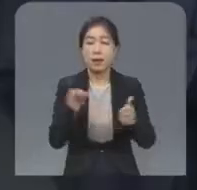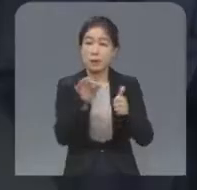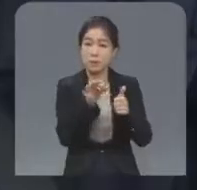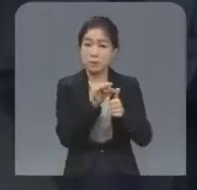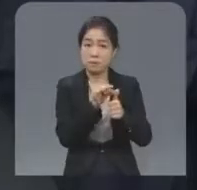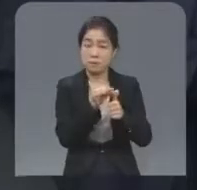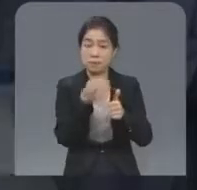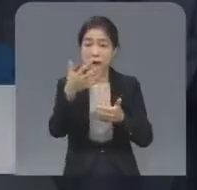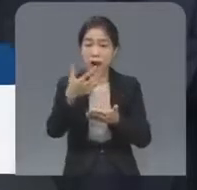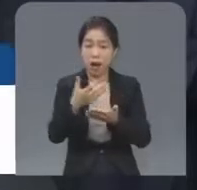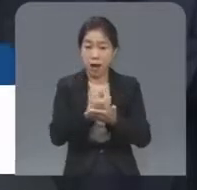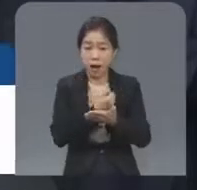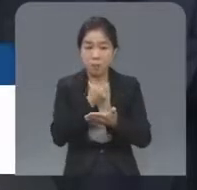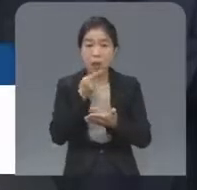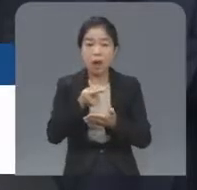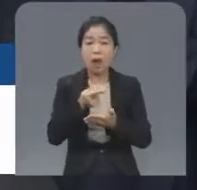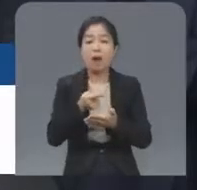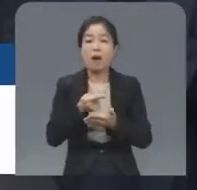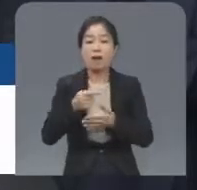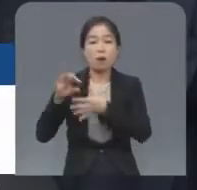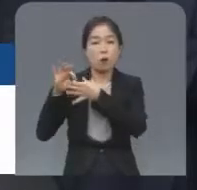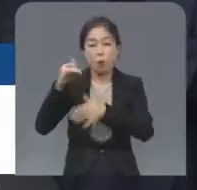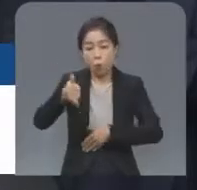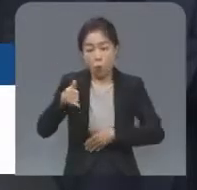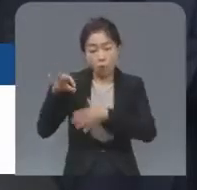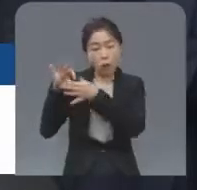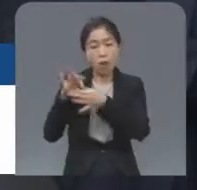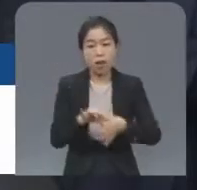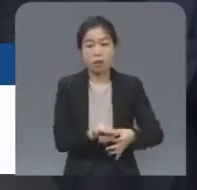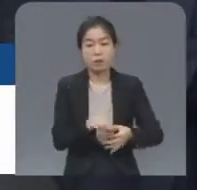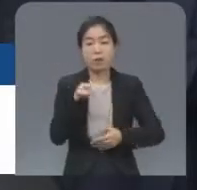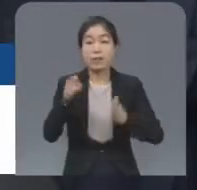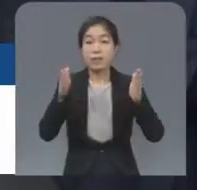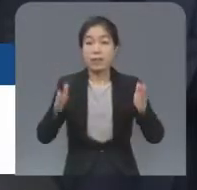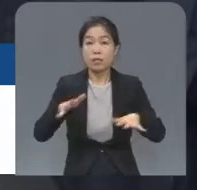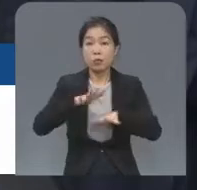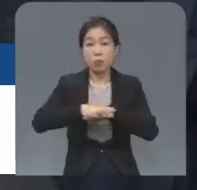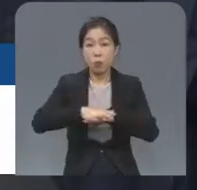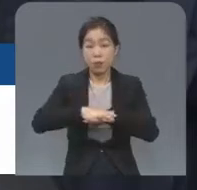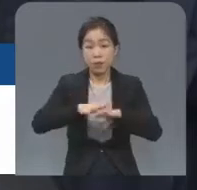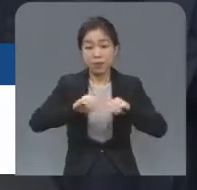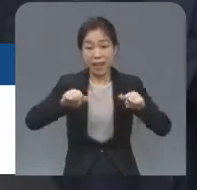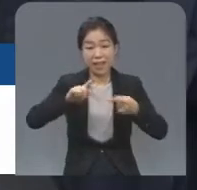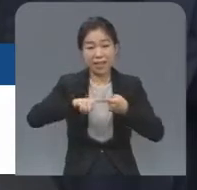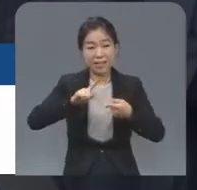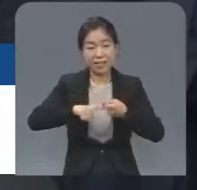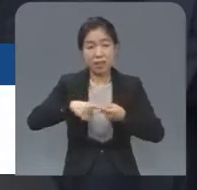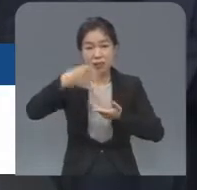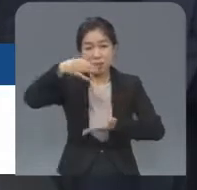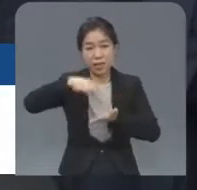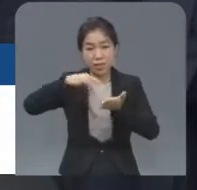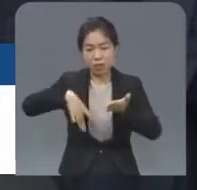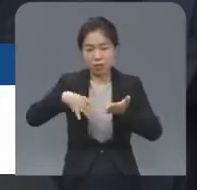받으시면서 계속해서 농사를 지으실 수 있고 그 기간 동안 농지에 대한 재산세가